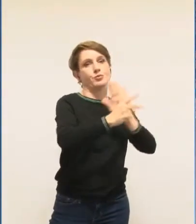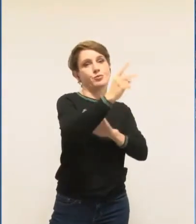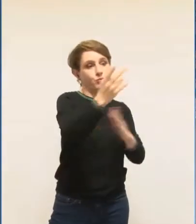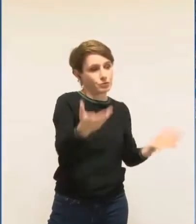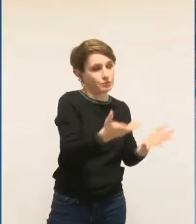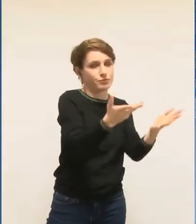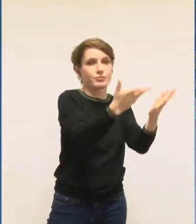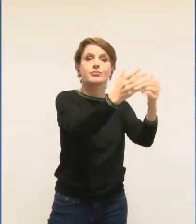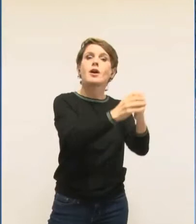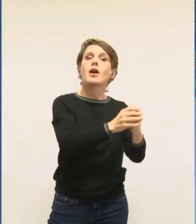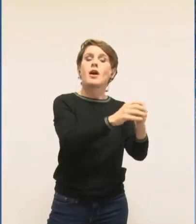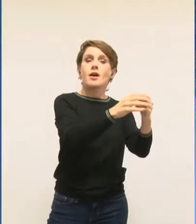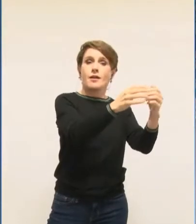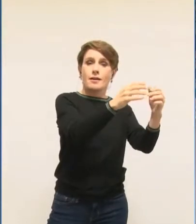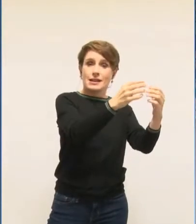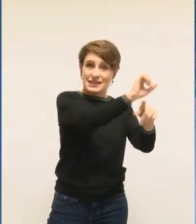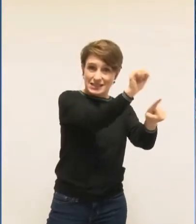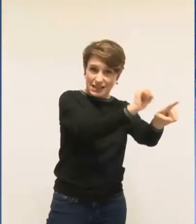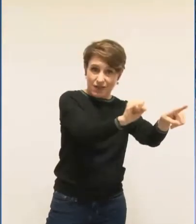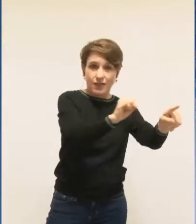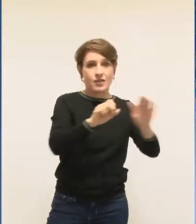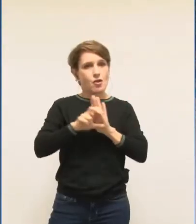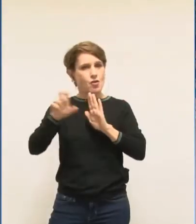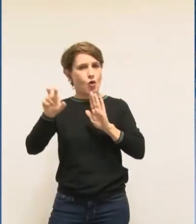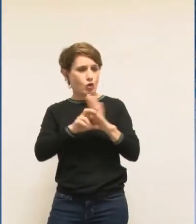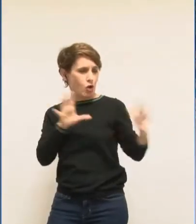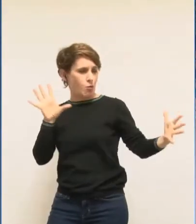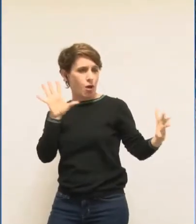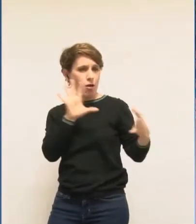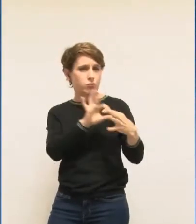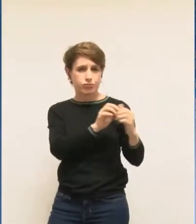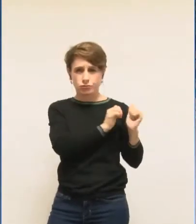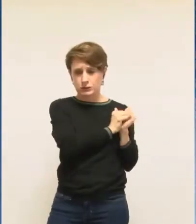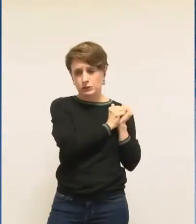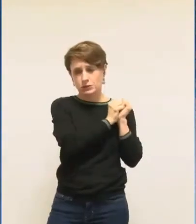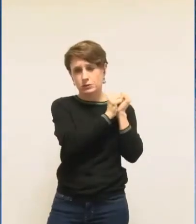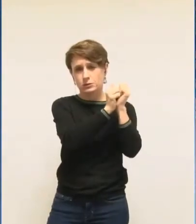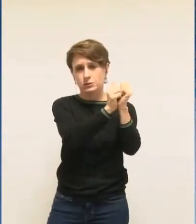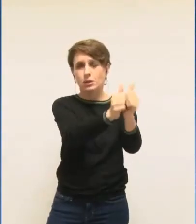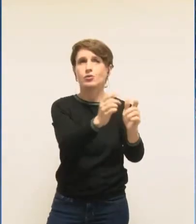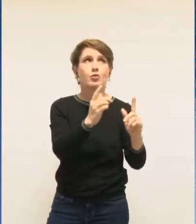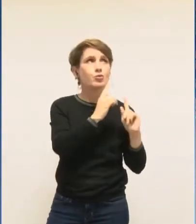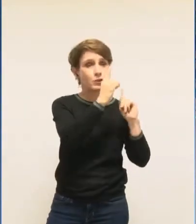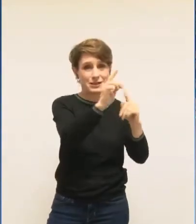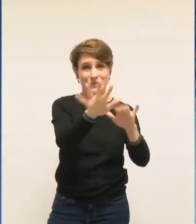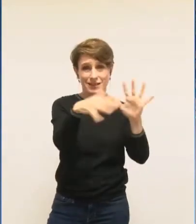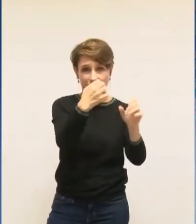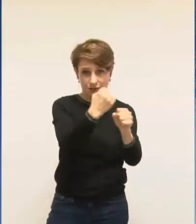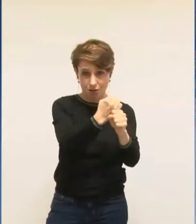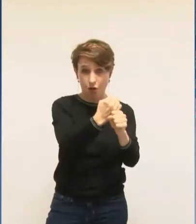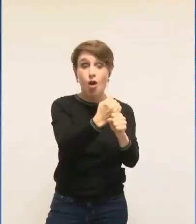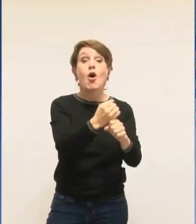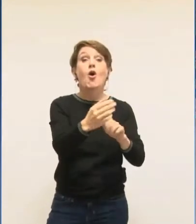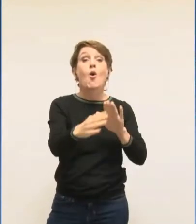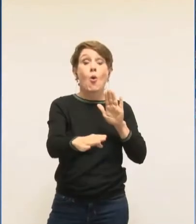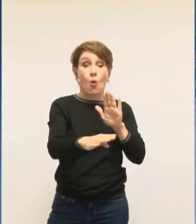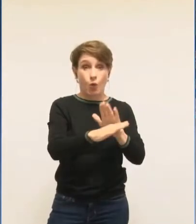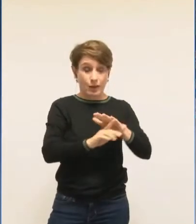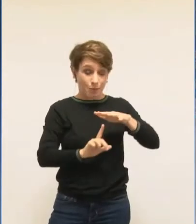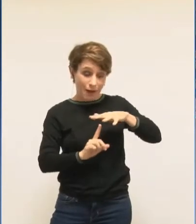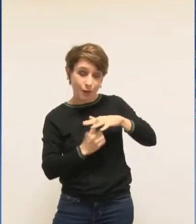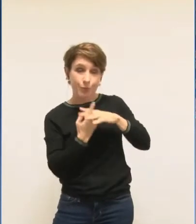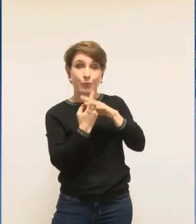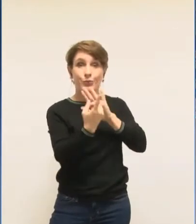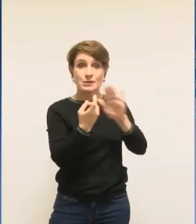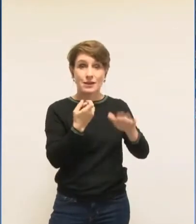Sévanne entretiennent des fructueuses relations de coopération depuis 15 ans. Ces relations privilégiées ont pris naissance grâce à l'impulsion des membres